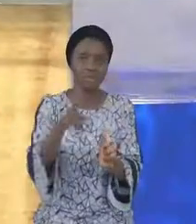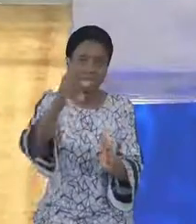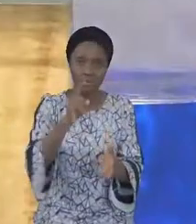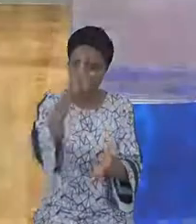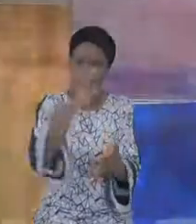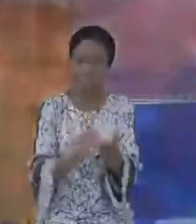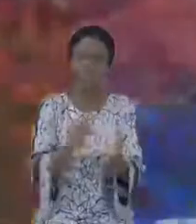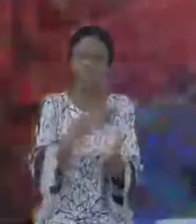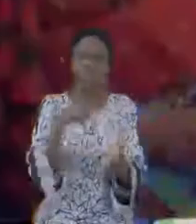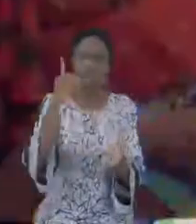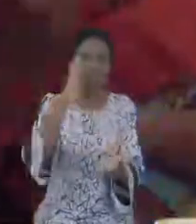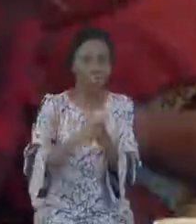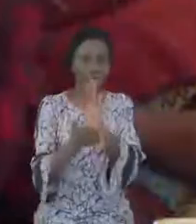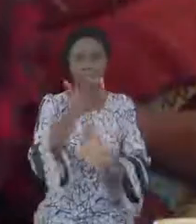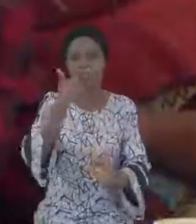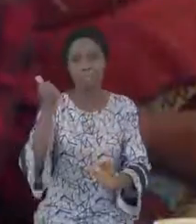pour croire.